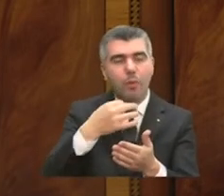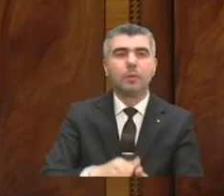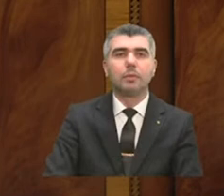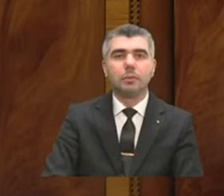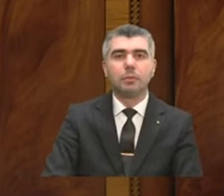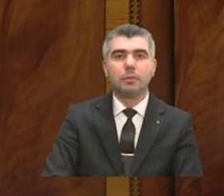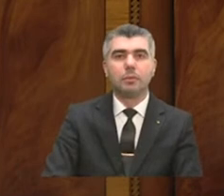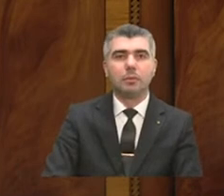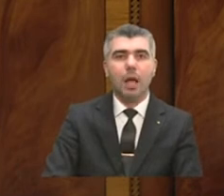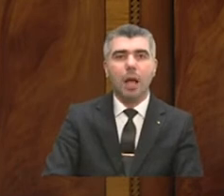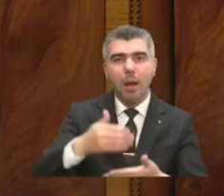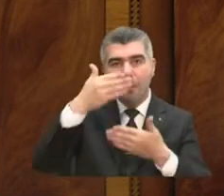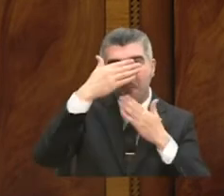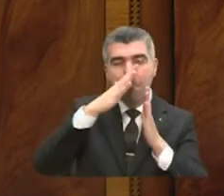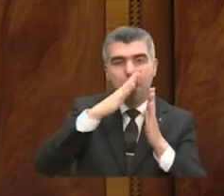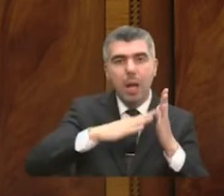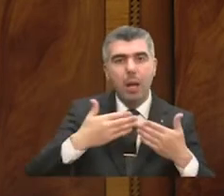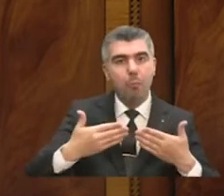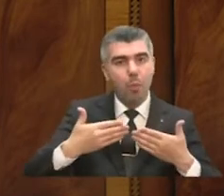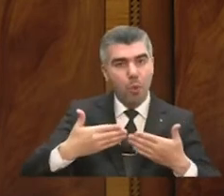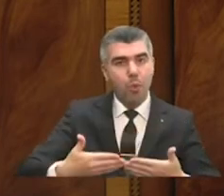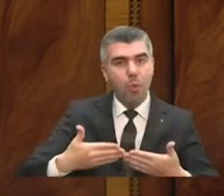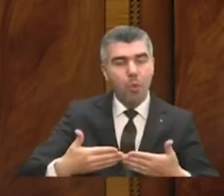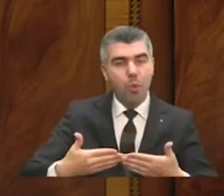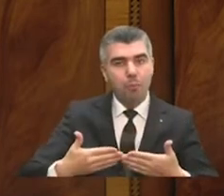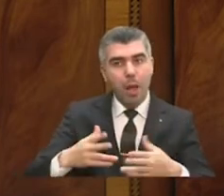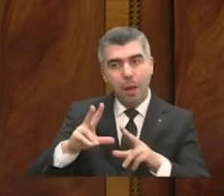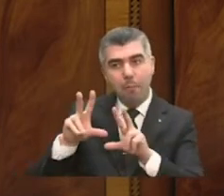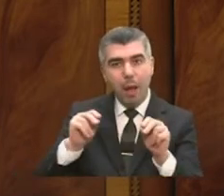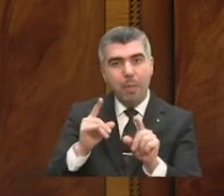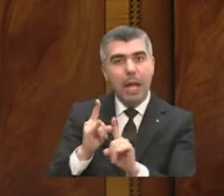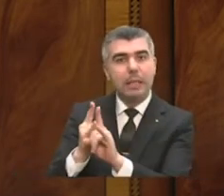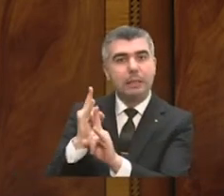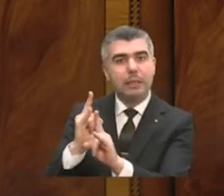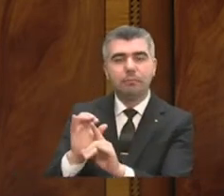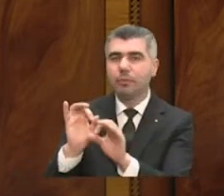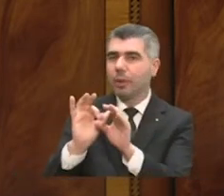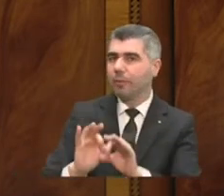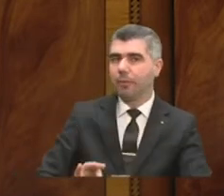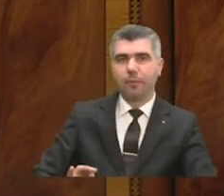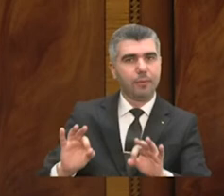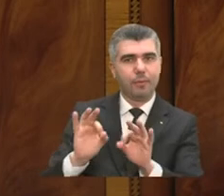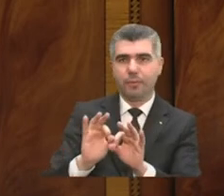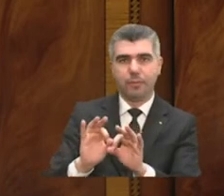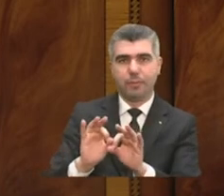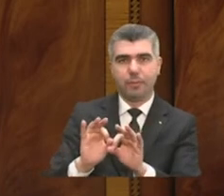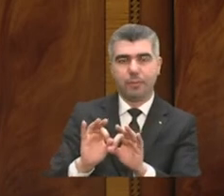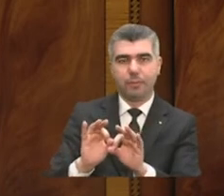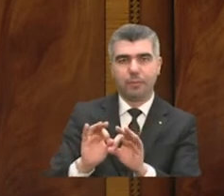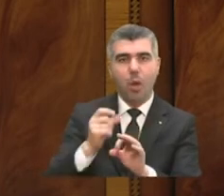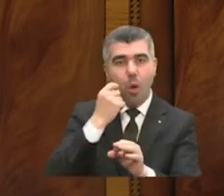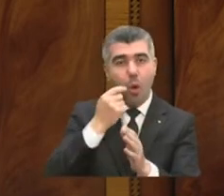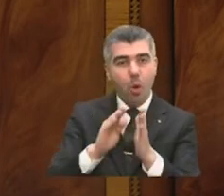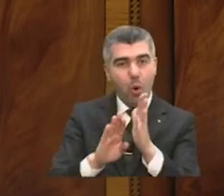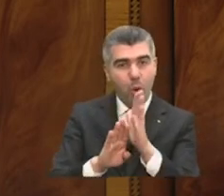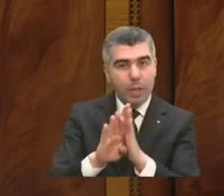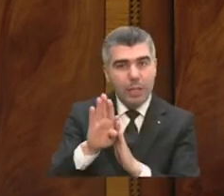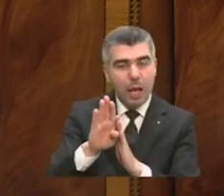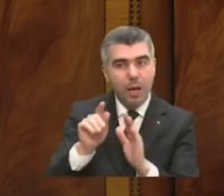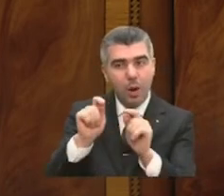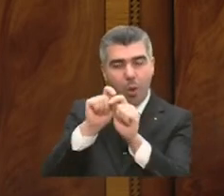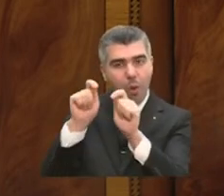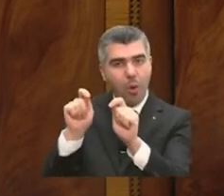atteinte au Maroc. Alors à tous, nous disons, le Maroc d'aujourd'hui n'est pas celui d'hier et nous